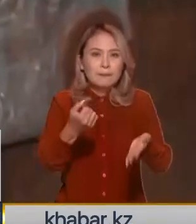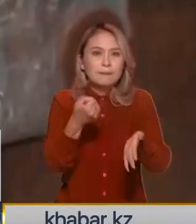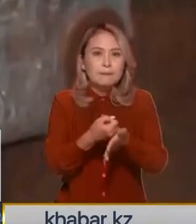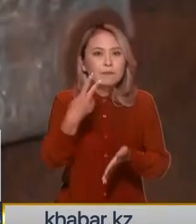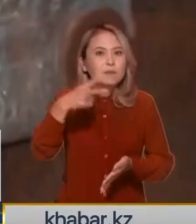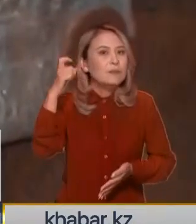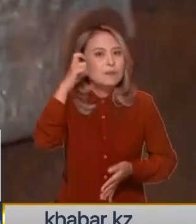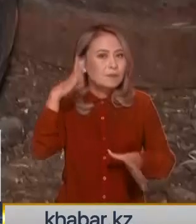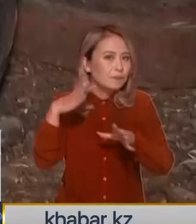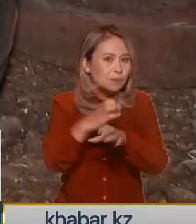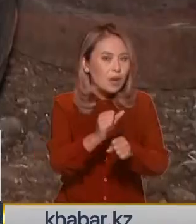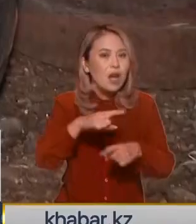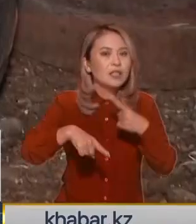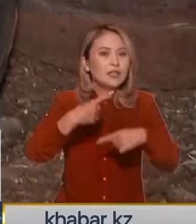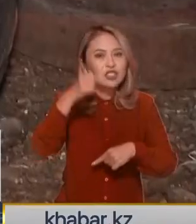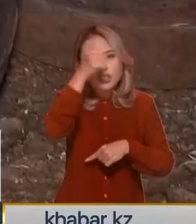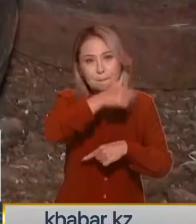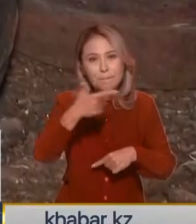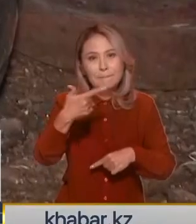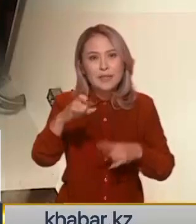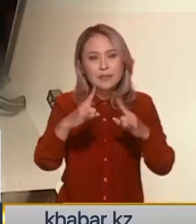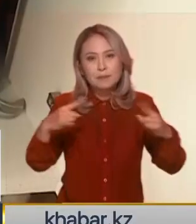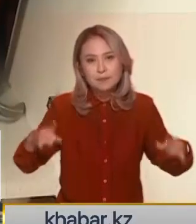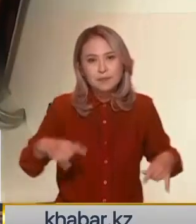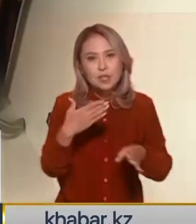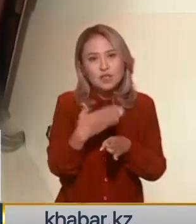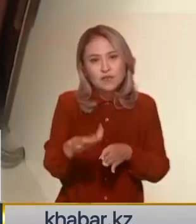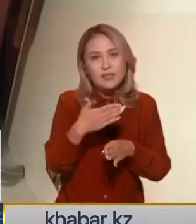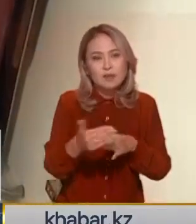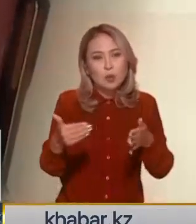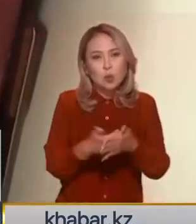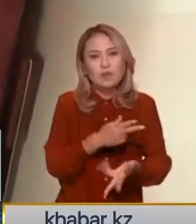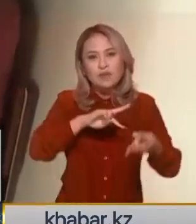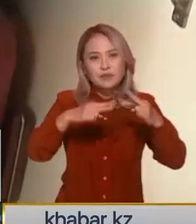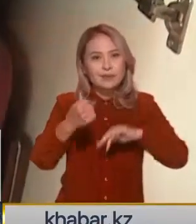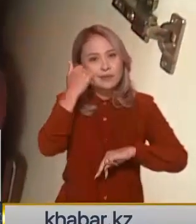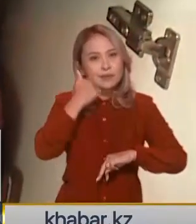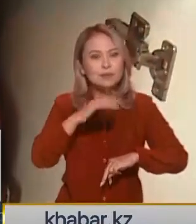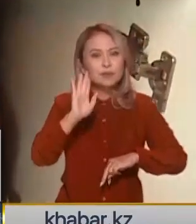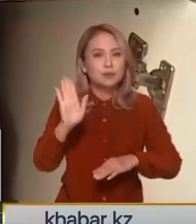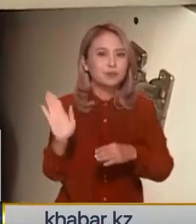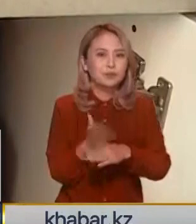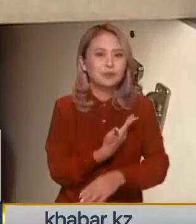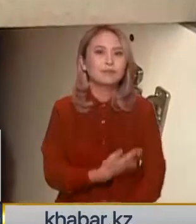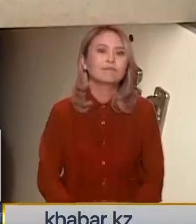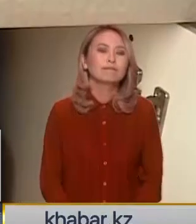жылға қысқартылды. Ал келер жылдан бастап газ баллондары біртіндеп жаңарып, ескіргендері қолданыстан алынады.